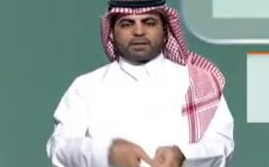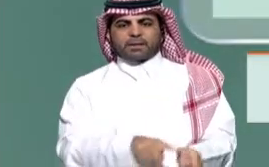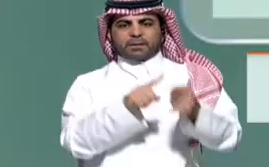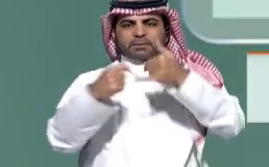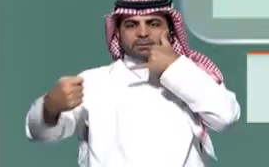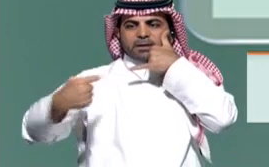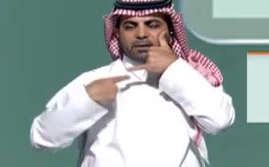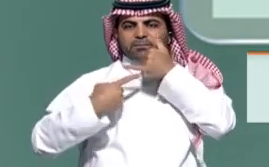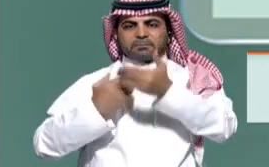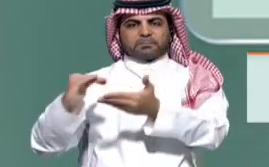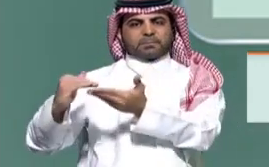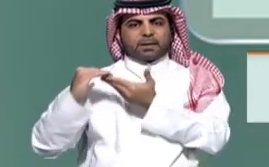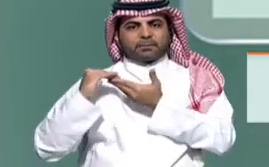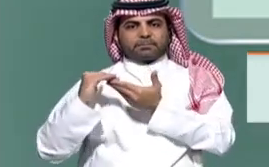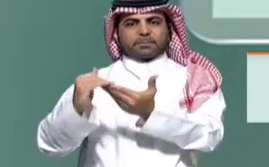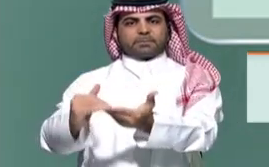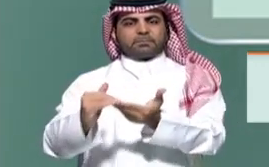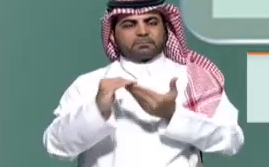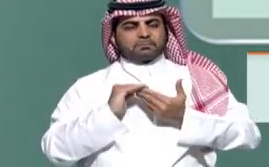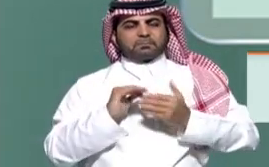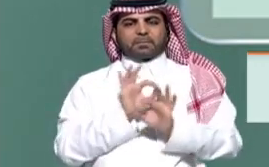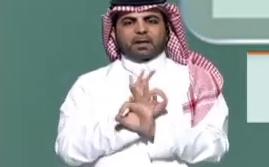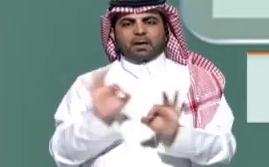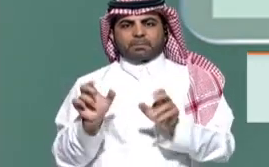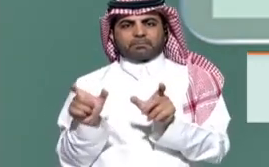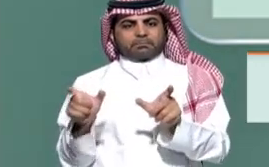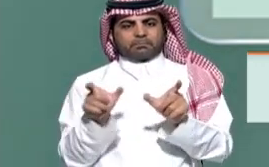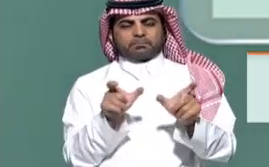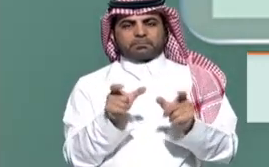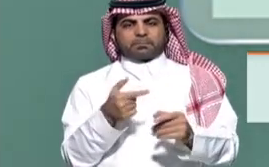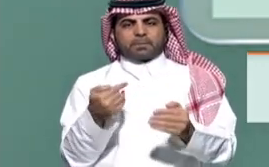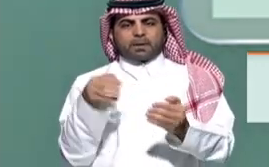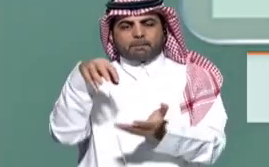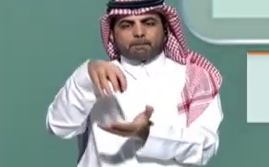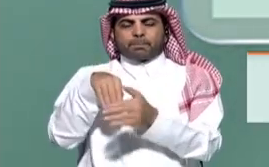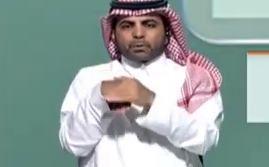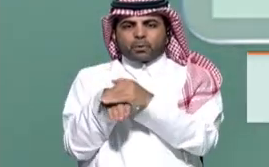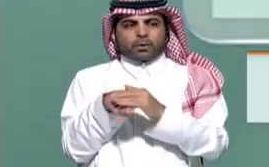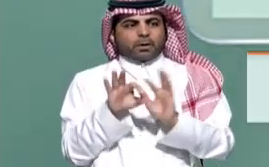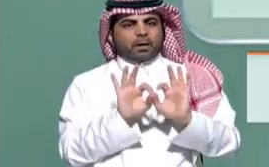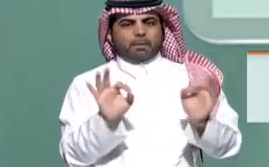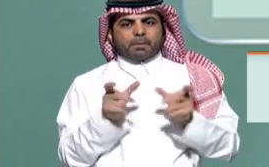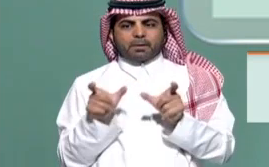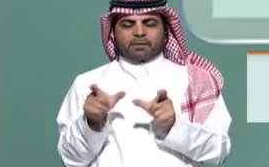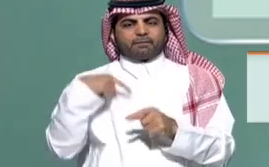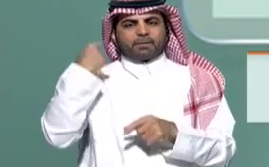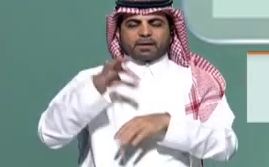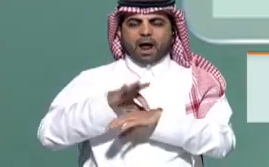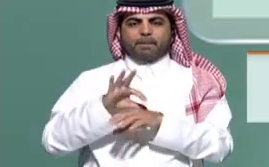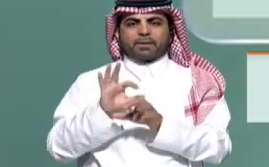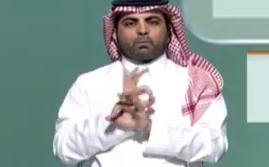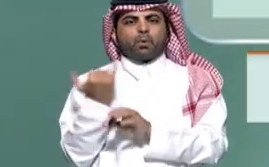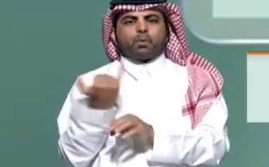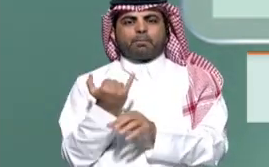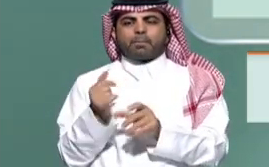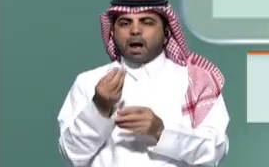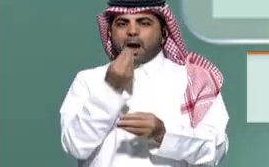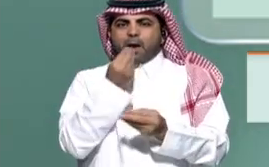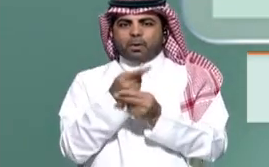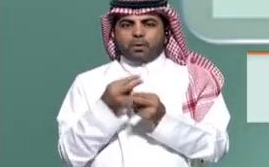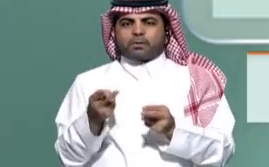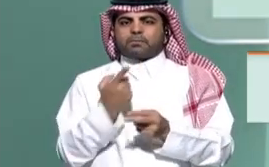شيء. الناس دائما لما أقول لها أنه في حجر صحي أو عزل يجي على بالهم أنك في عزلة وأنه ما في شيء حولك وغير أي شيء موفر لك،